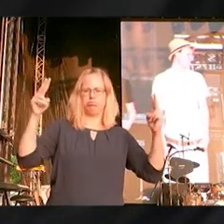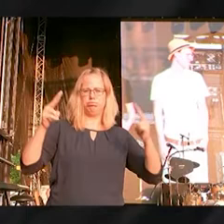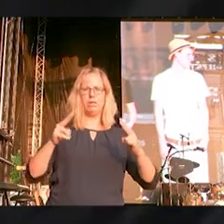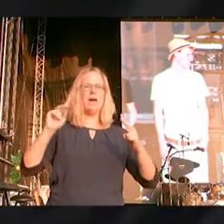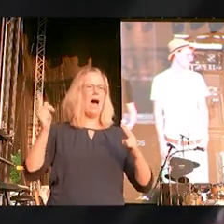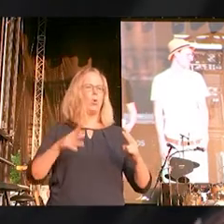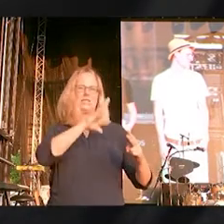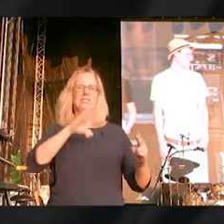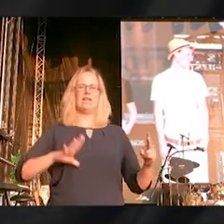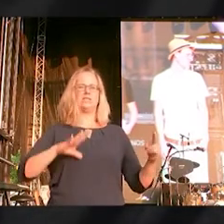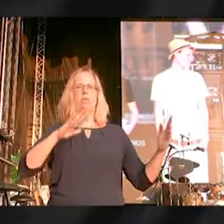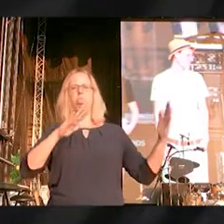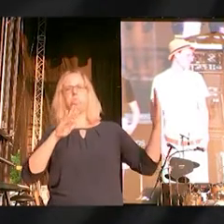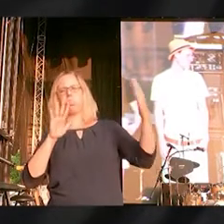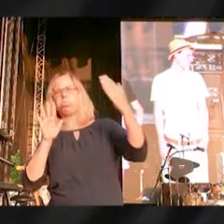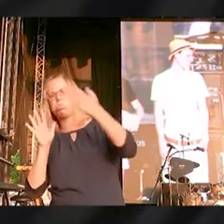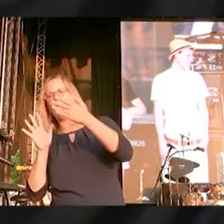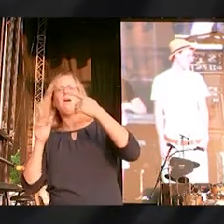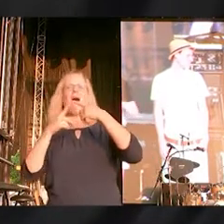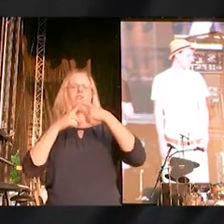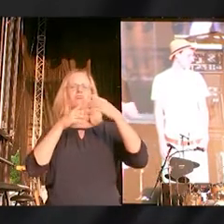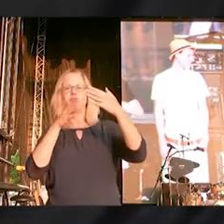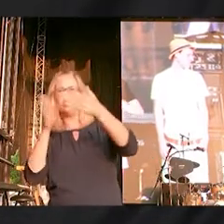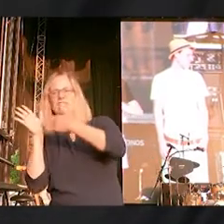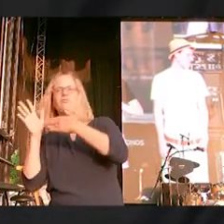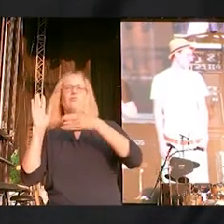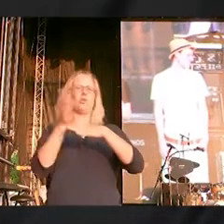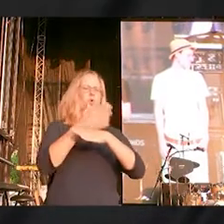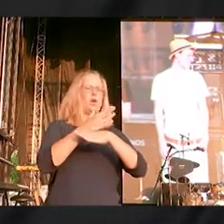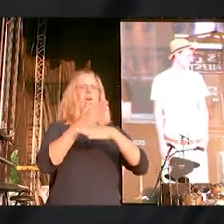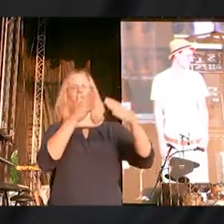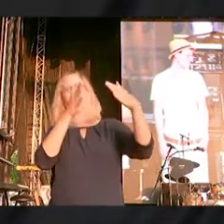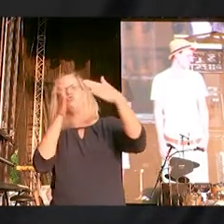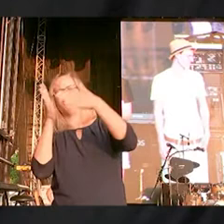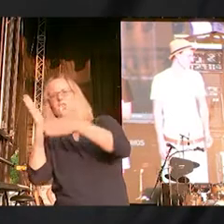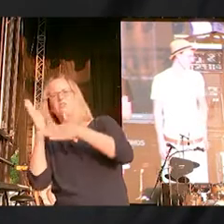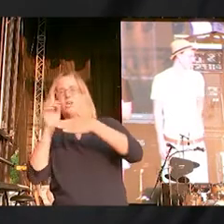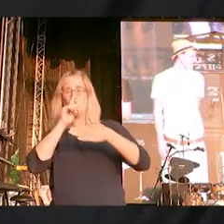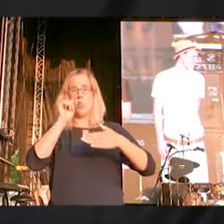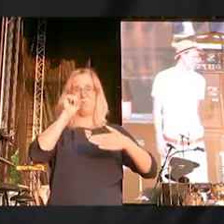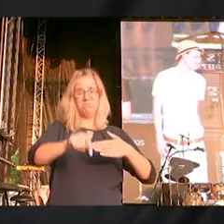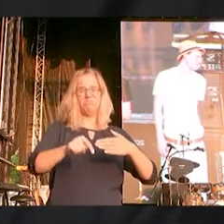dass andere Bundesländer und der Bund nicht kippen. Und zwar über diese Landtagswahl hinaus.